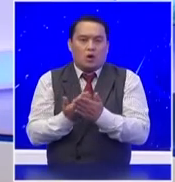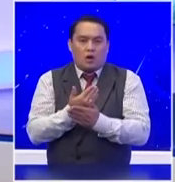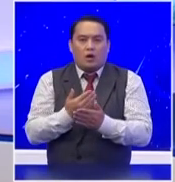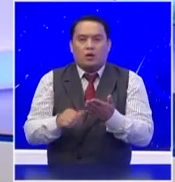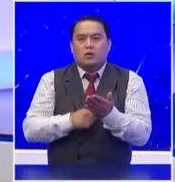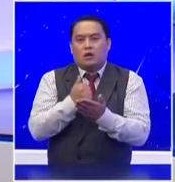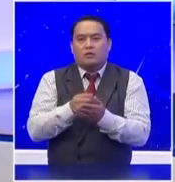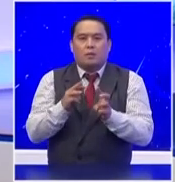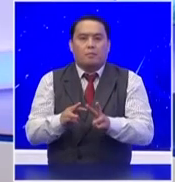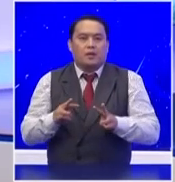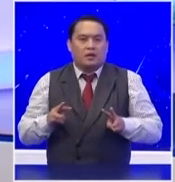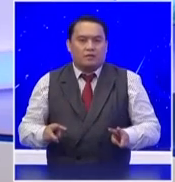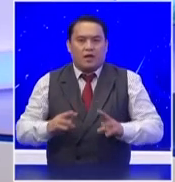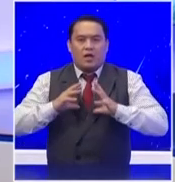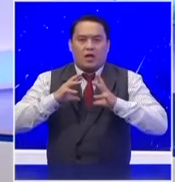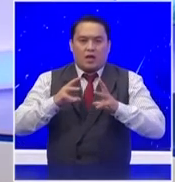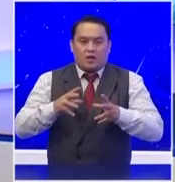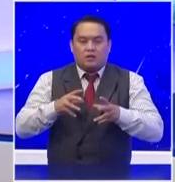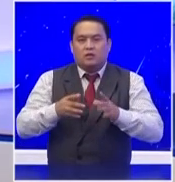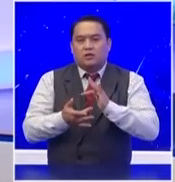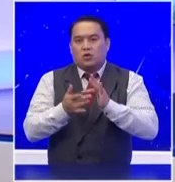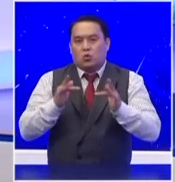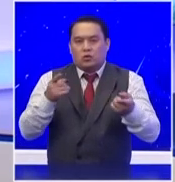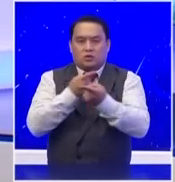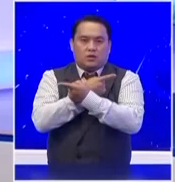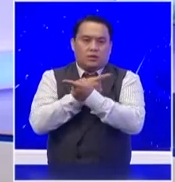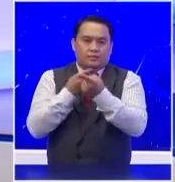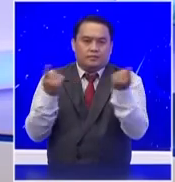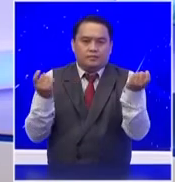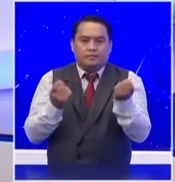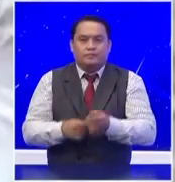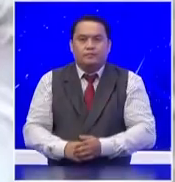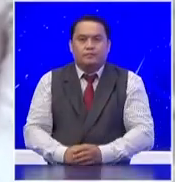еліміздің бас мұғалімі Асхат Аймағамбетов әлеуметтік желідегі парақшасында жариялады.